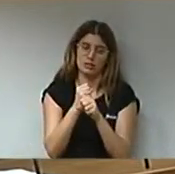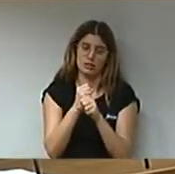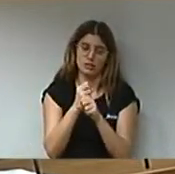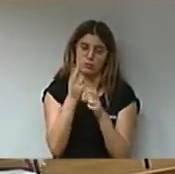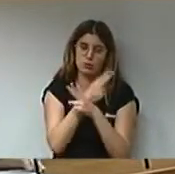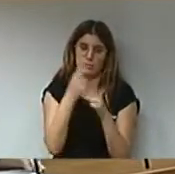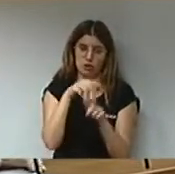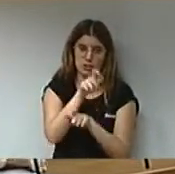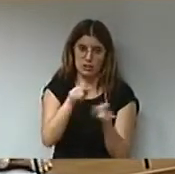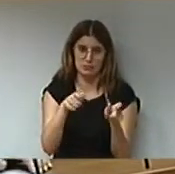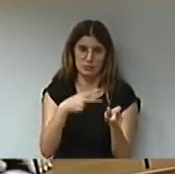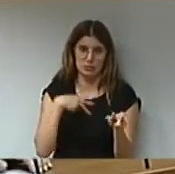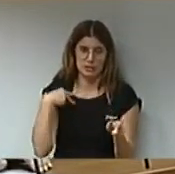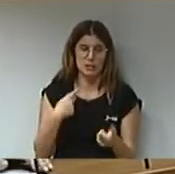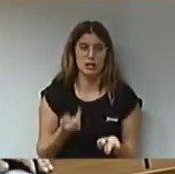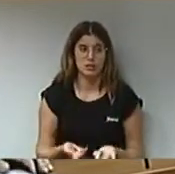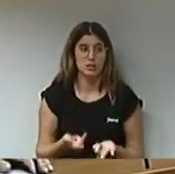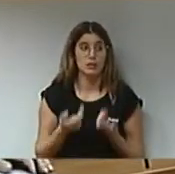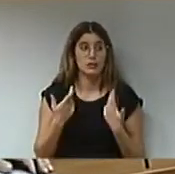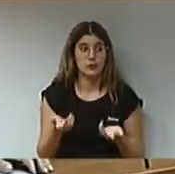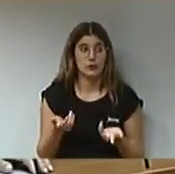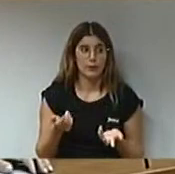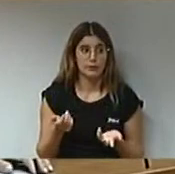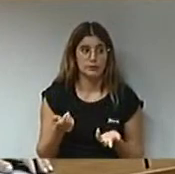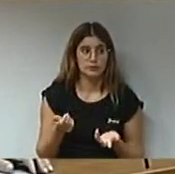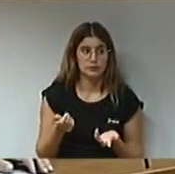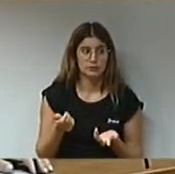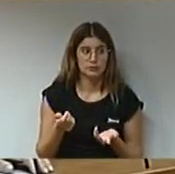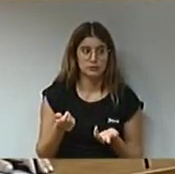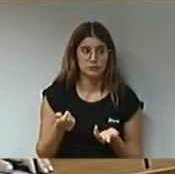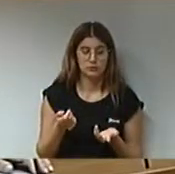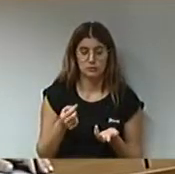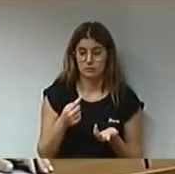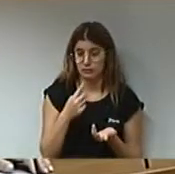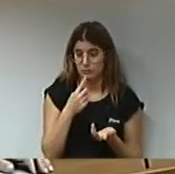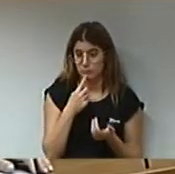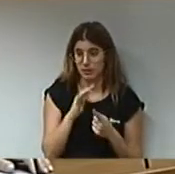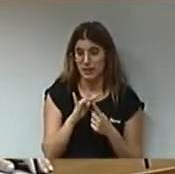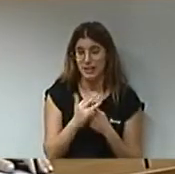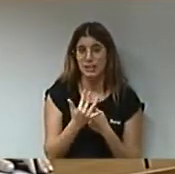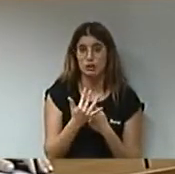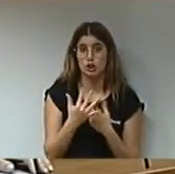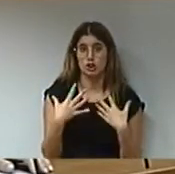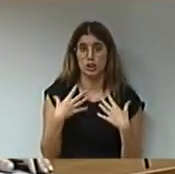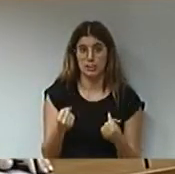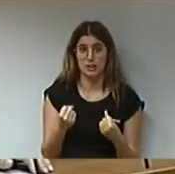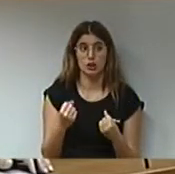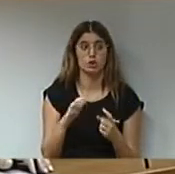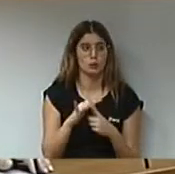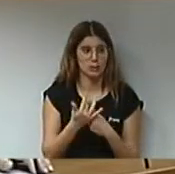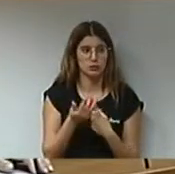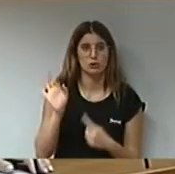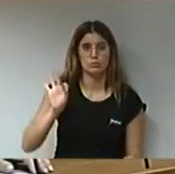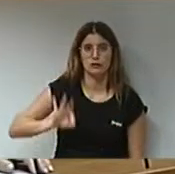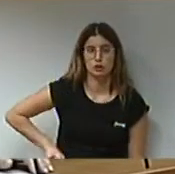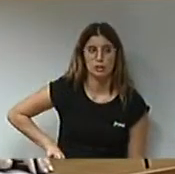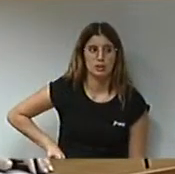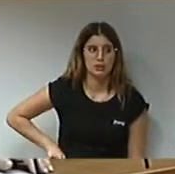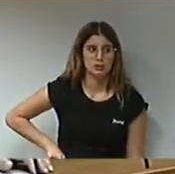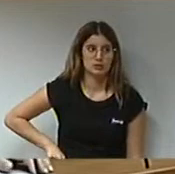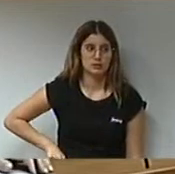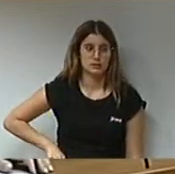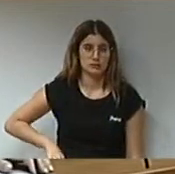mire, tant en el cas dels sanitaris com en el cas dels professionals